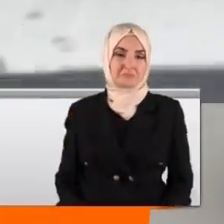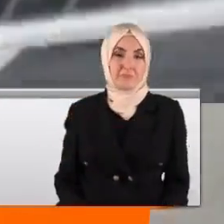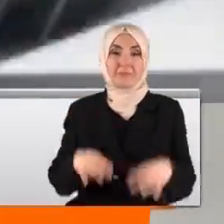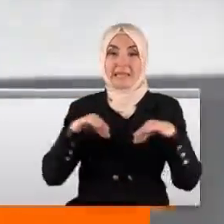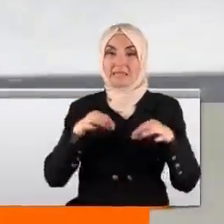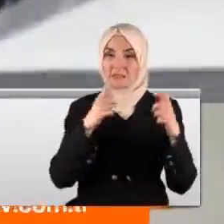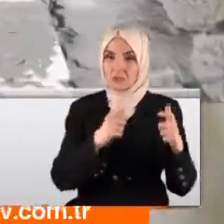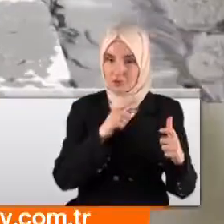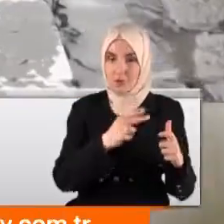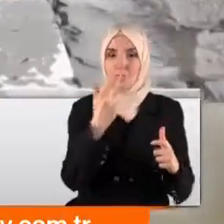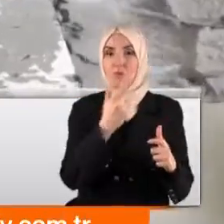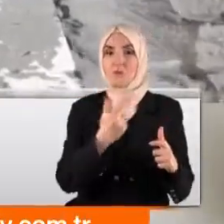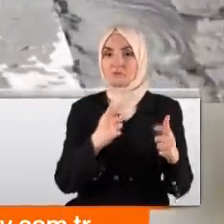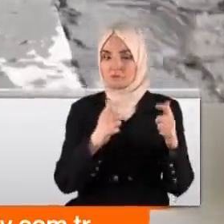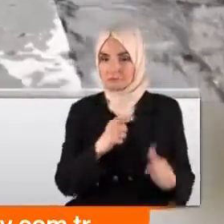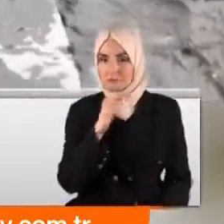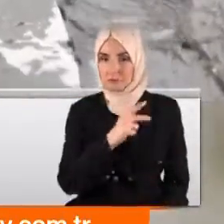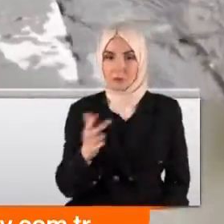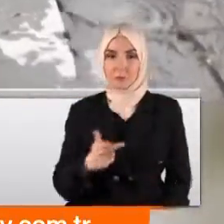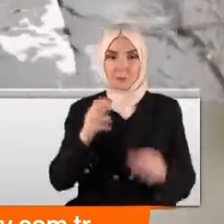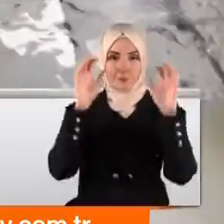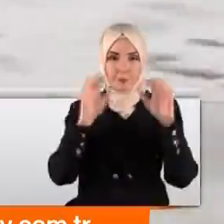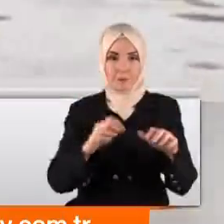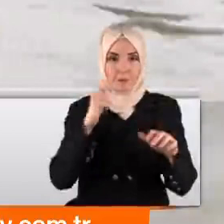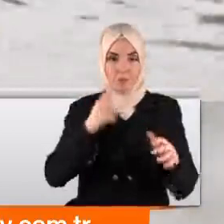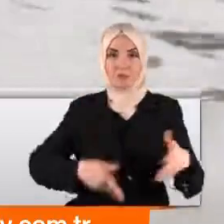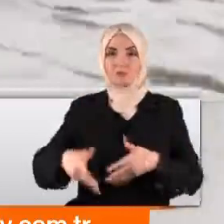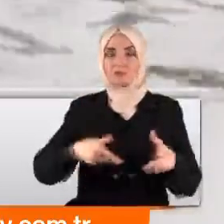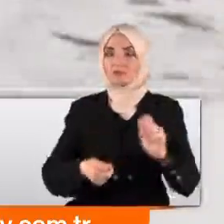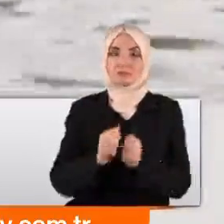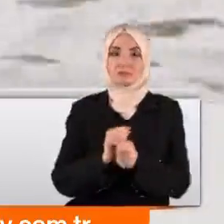Eskişehir ve Kütahya'da da şiddetli yağış caddeleri göle çevirdi.